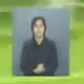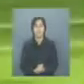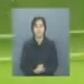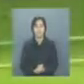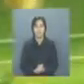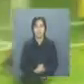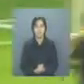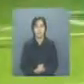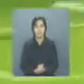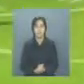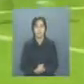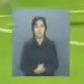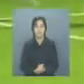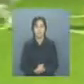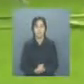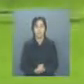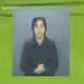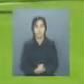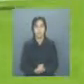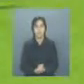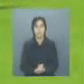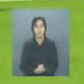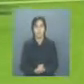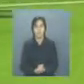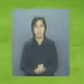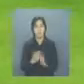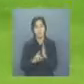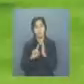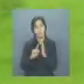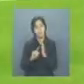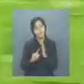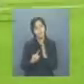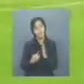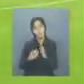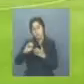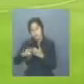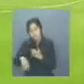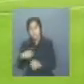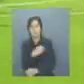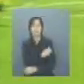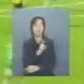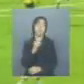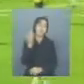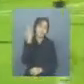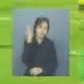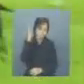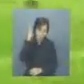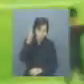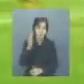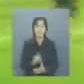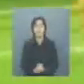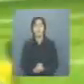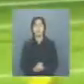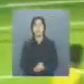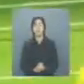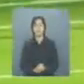พรมแก้วค่ะนอกจากนั้นยังส่งให้ขอนแก่นตกชั้นกลับไปเล่นในดิวิชั่น1ฤดูกาลหน้าอีกด้วยส่วนอีก2คู่ที่แข่งเ